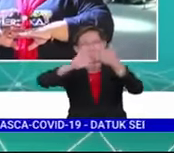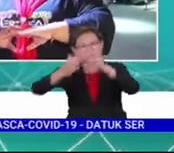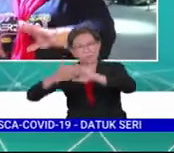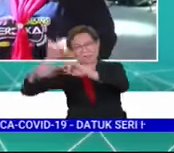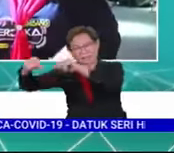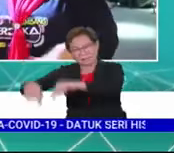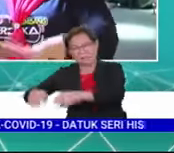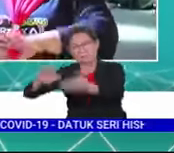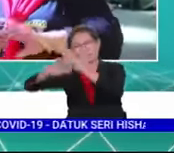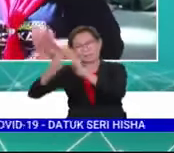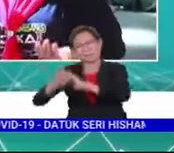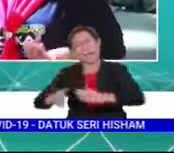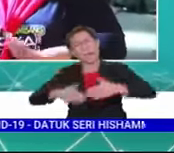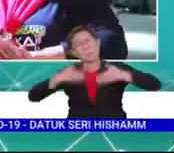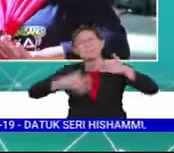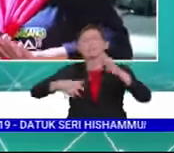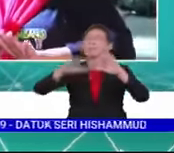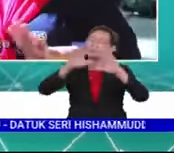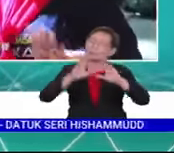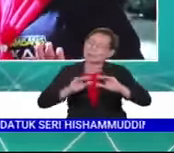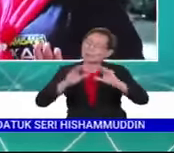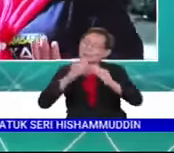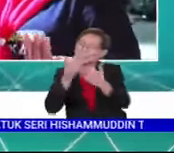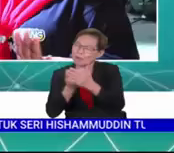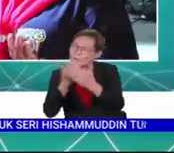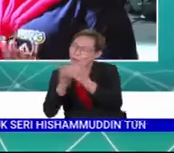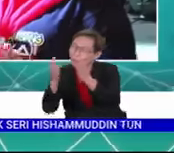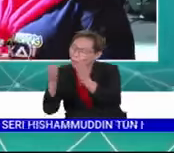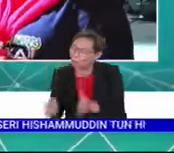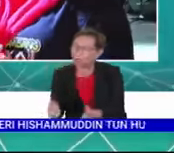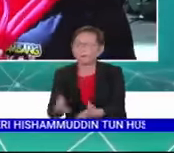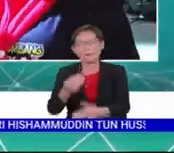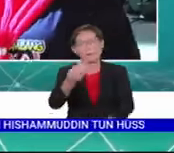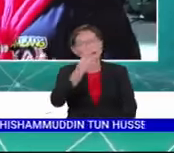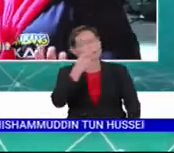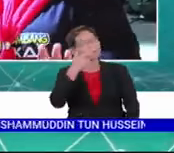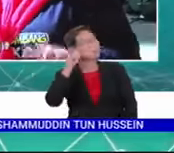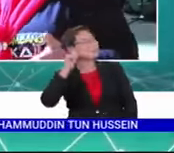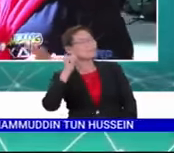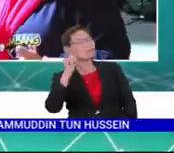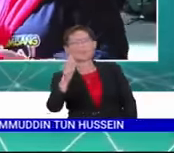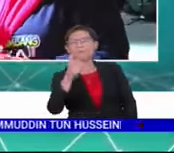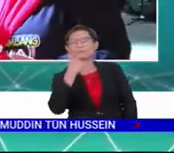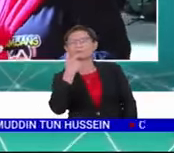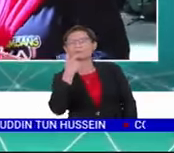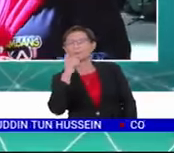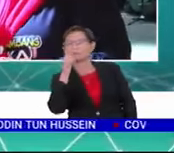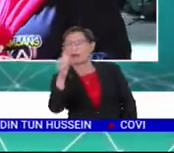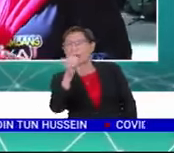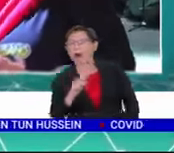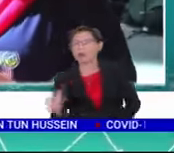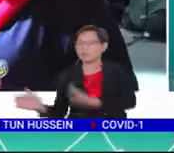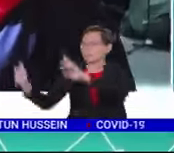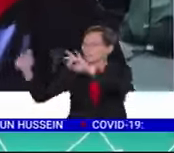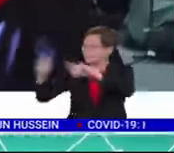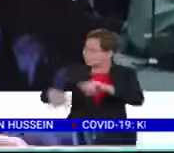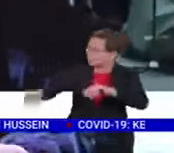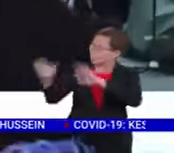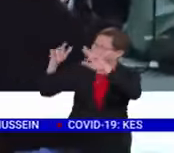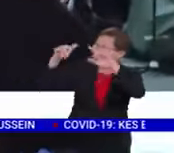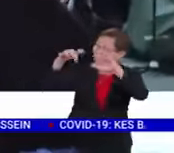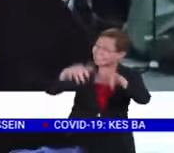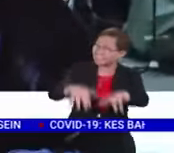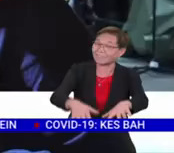sini meriah, peramah, baik-baik orangnya. Makanan pun sedap-sedap dan kru Johor FM datang ke sini barulah kenal. Oh,